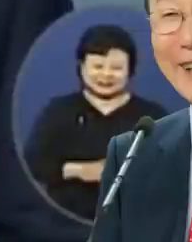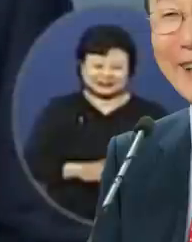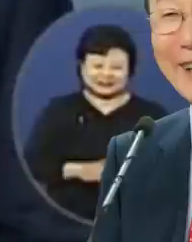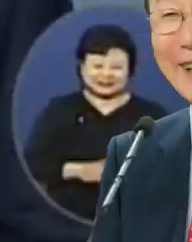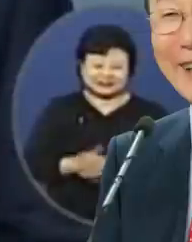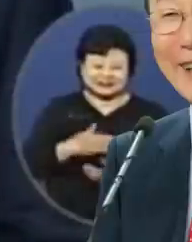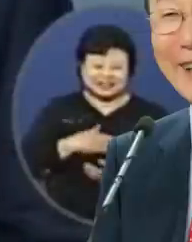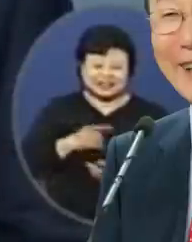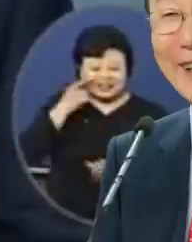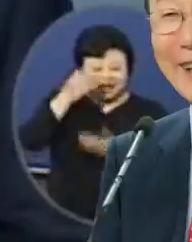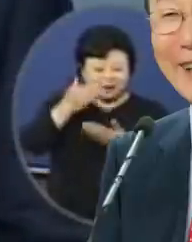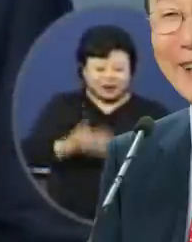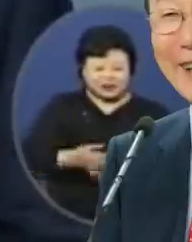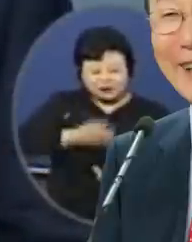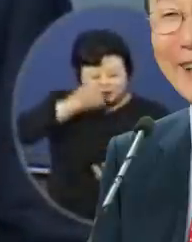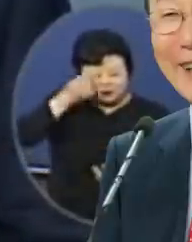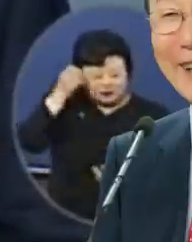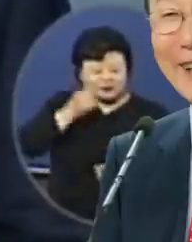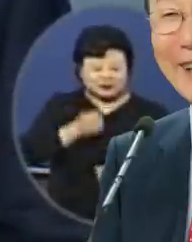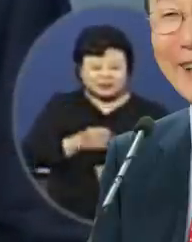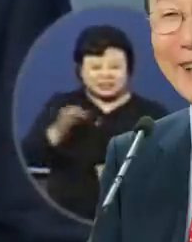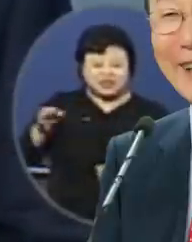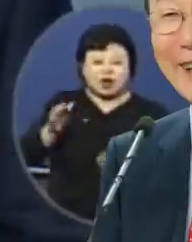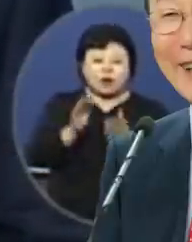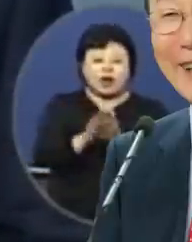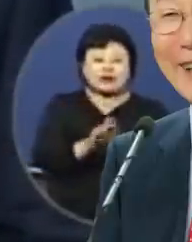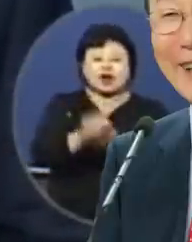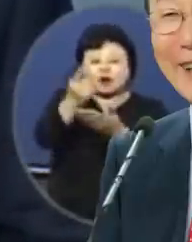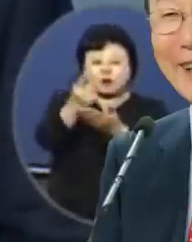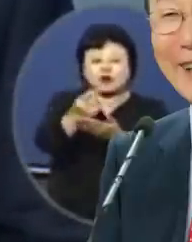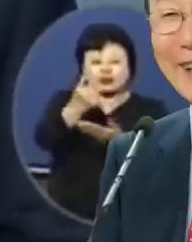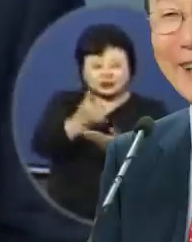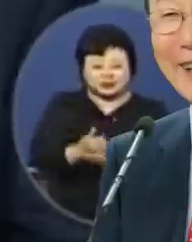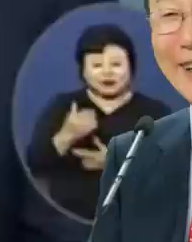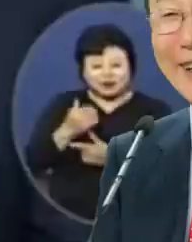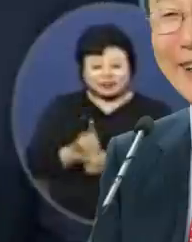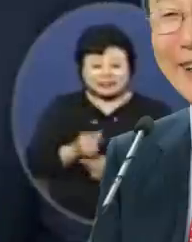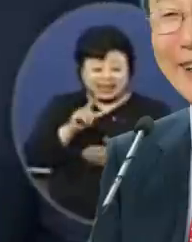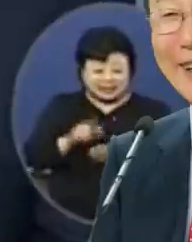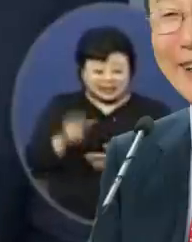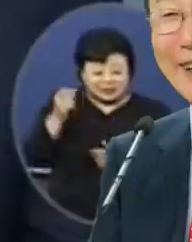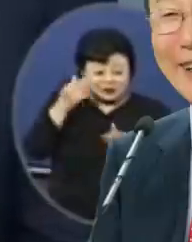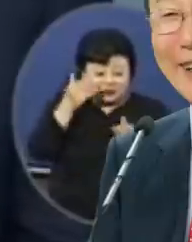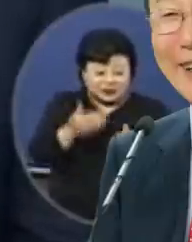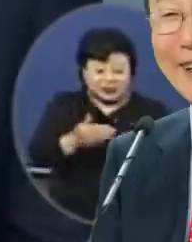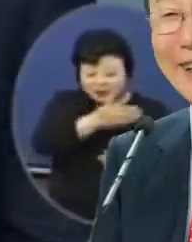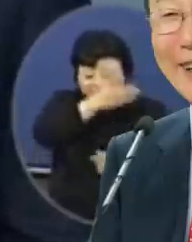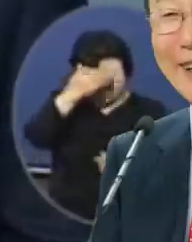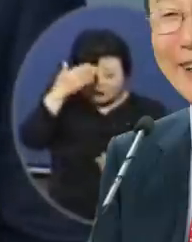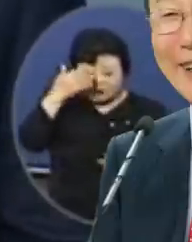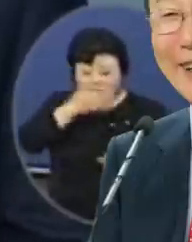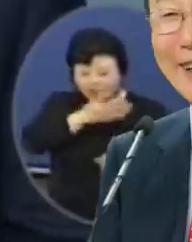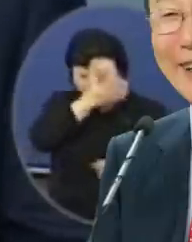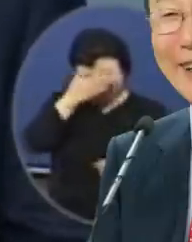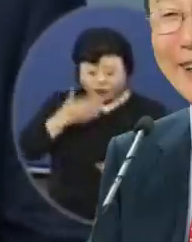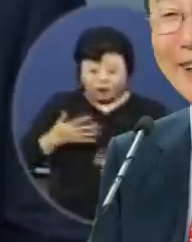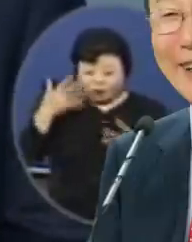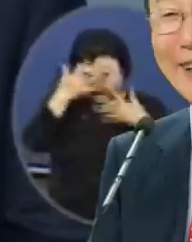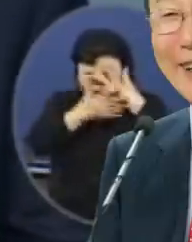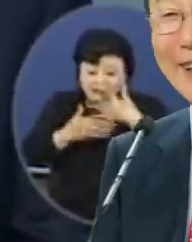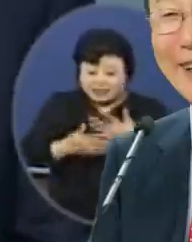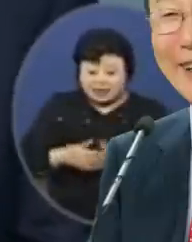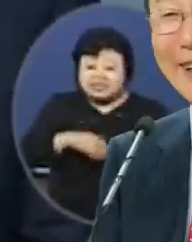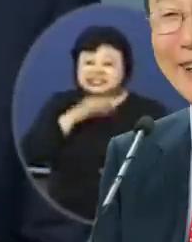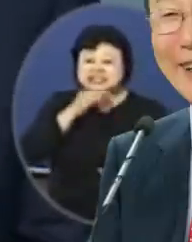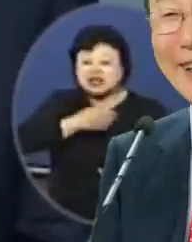내 생각을 받아서 꿈을 꾸고 성령님을 인정하고 환영하고 모시드리고 의지하면 성령은 젊은이에게는 환상을 주고 늙은이에게는